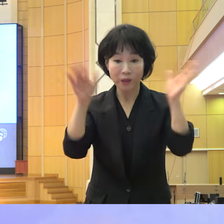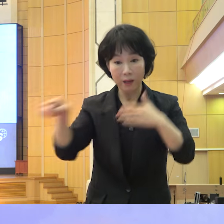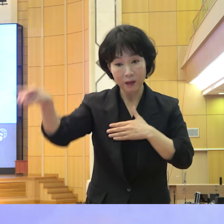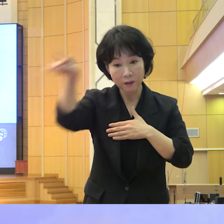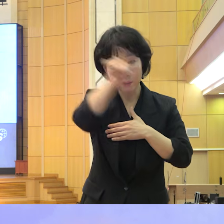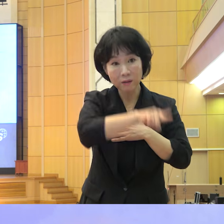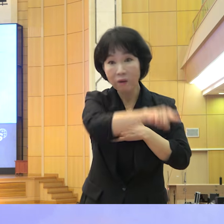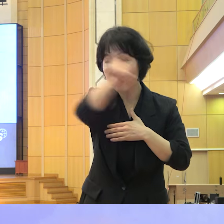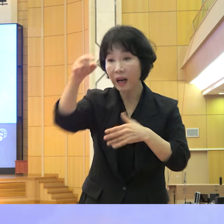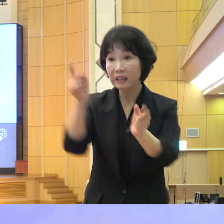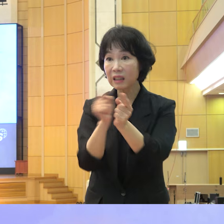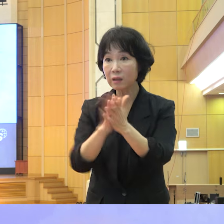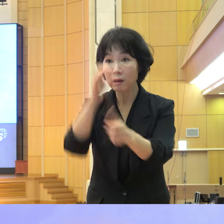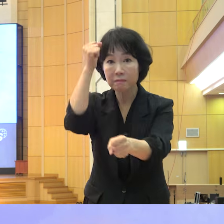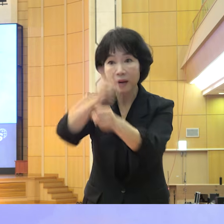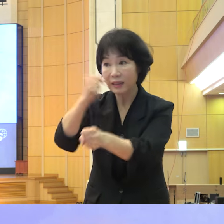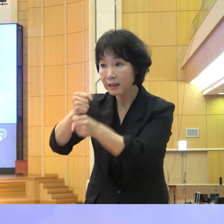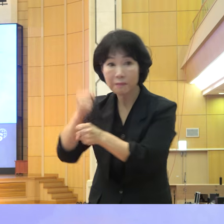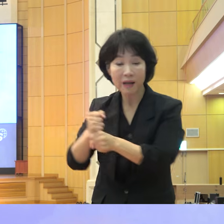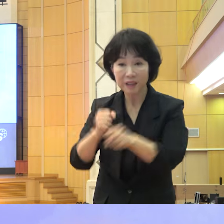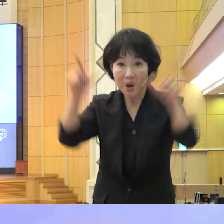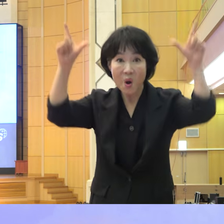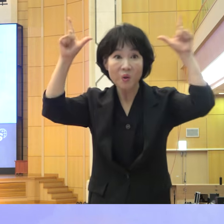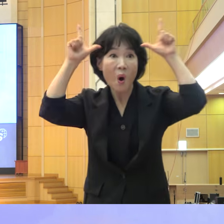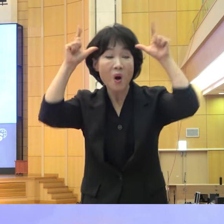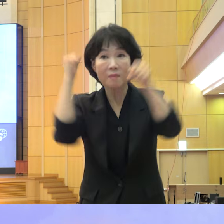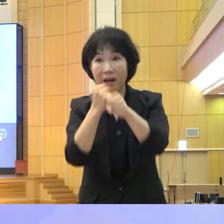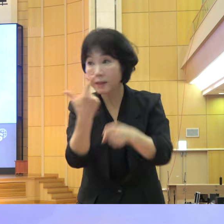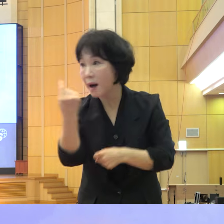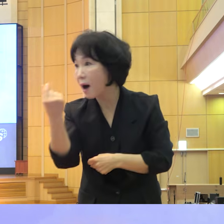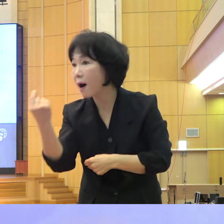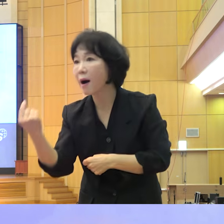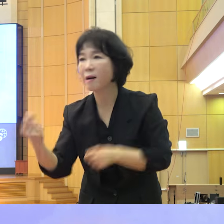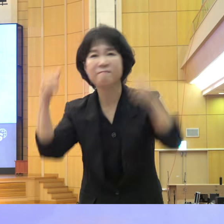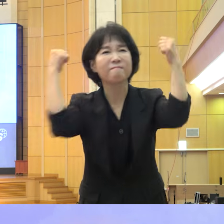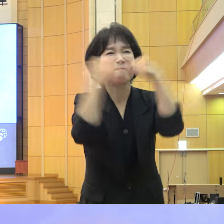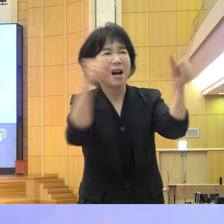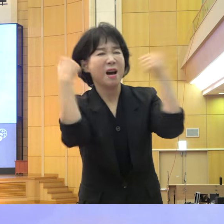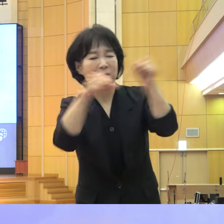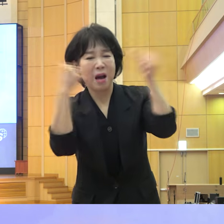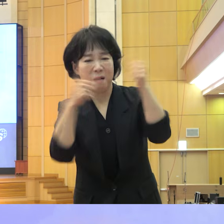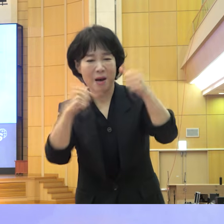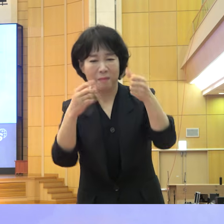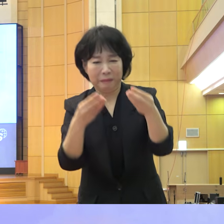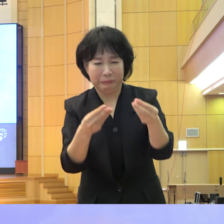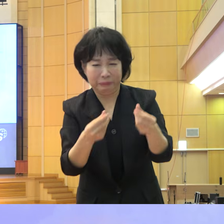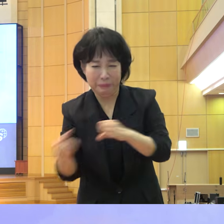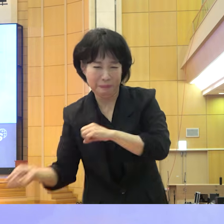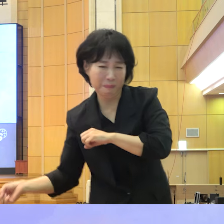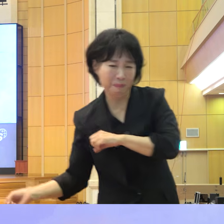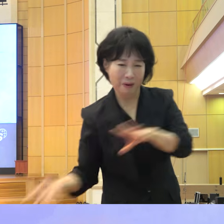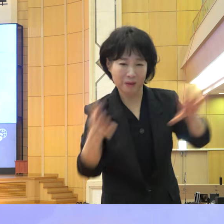만든 송아지를 가져다가 불살라서 부수어 가루를 만들어 물에 뿌려 이스라엘 자손에게 마시게 하니라.